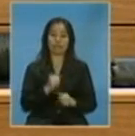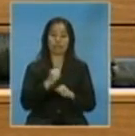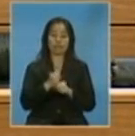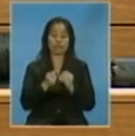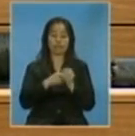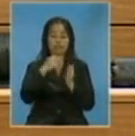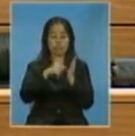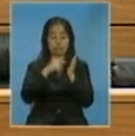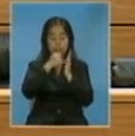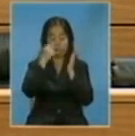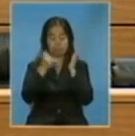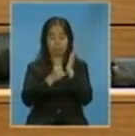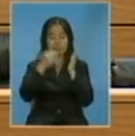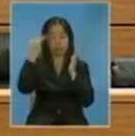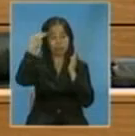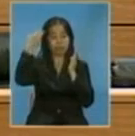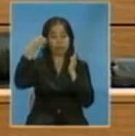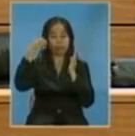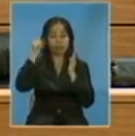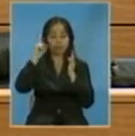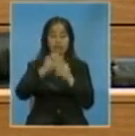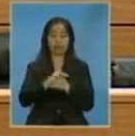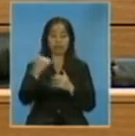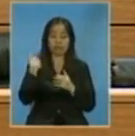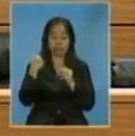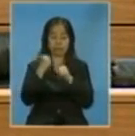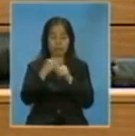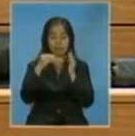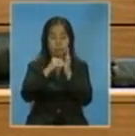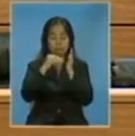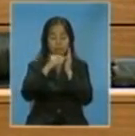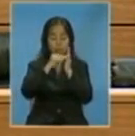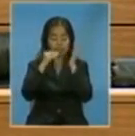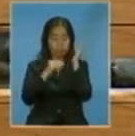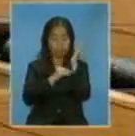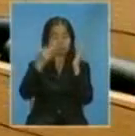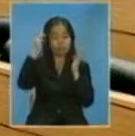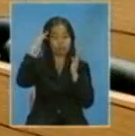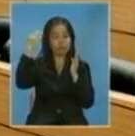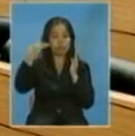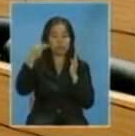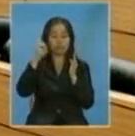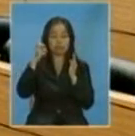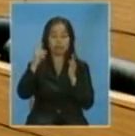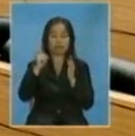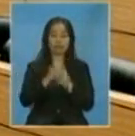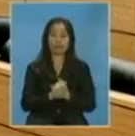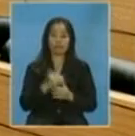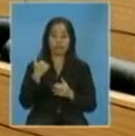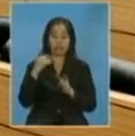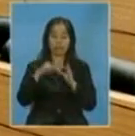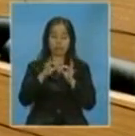ครับระยะทางที่จะสร้างเส้นทางไปกรุงเทพไปหัวหินผมเข้าใจว่าประมาณ200